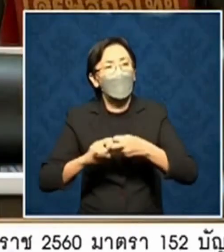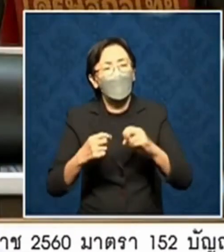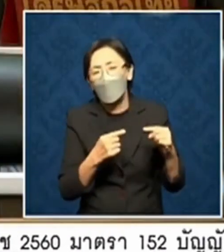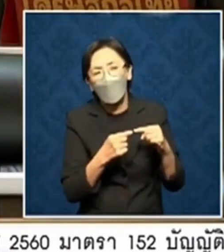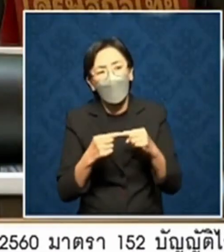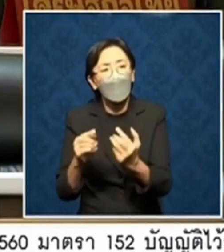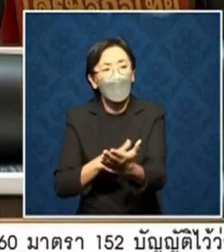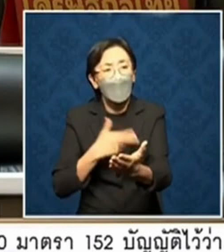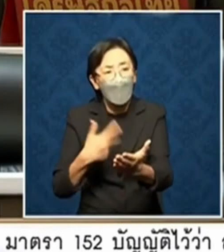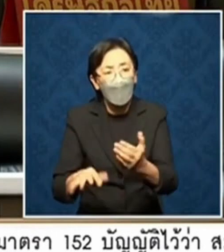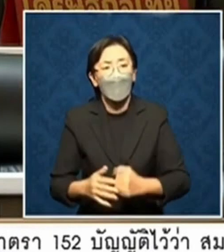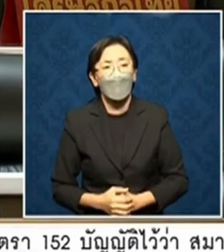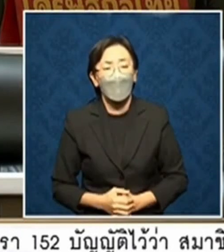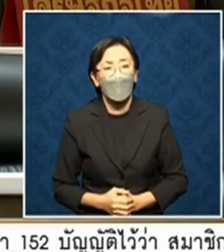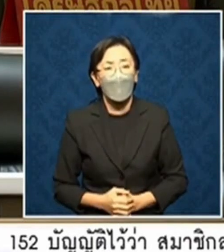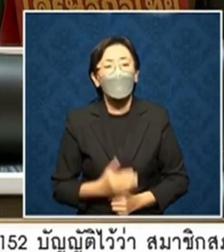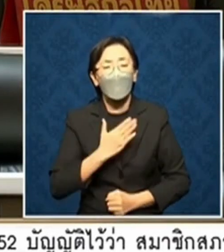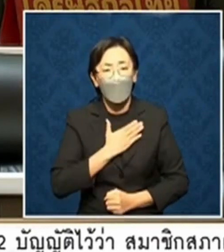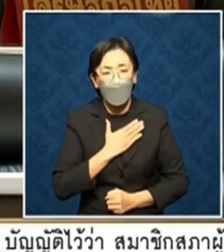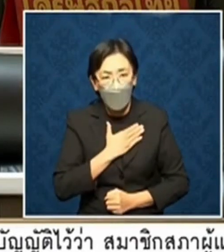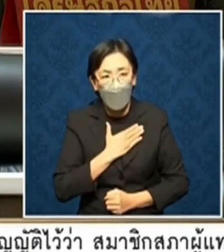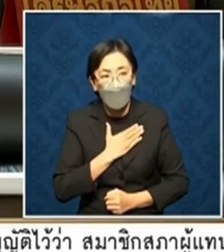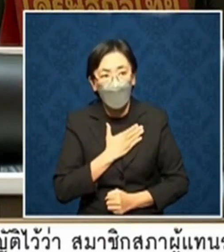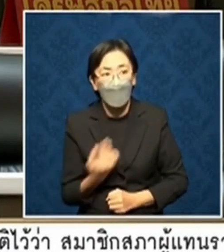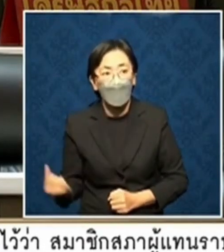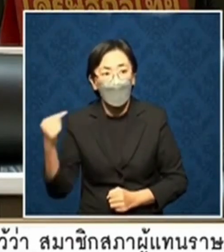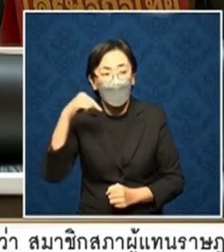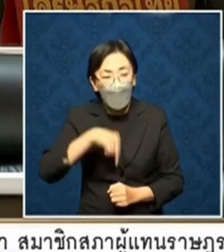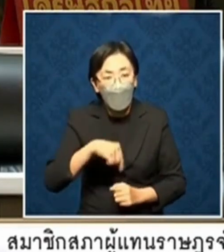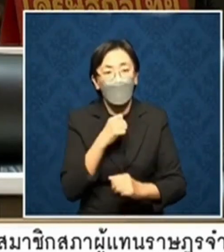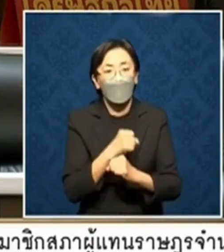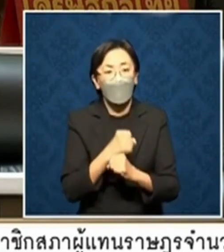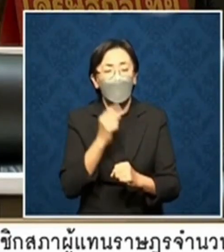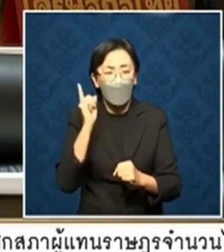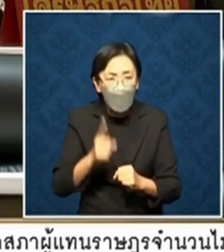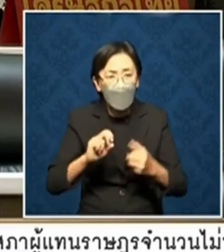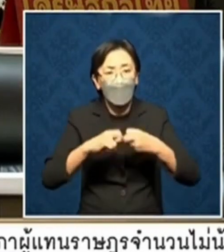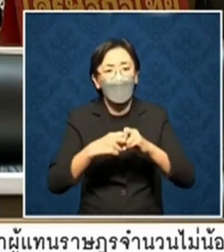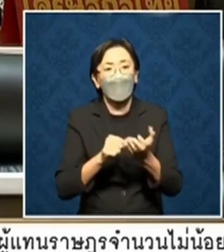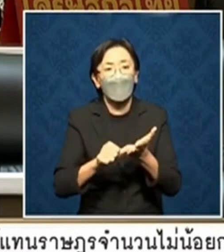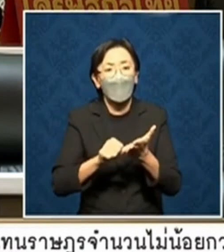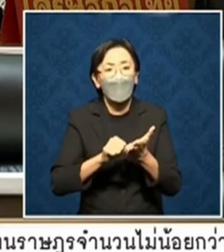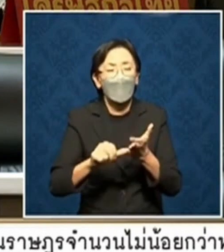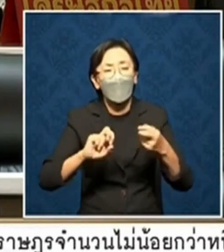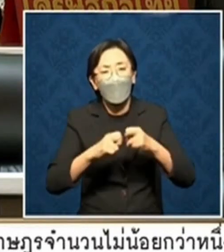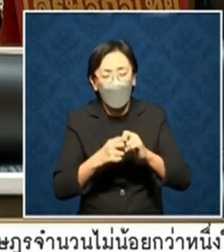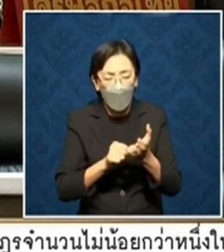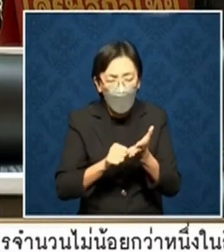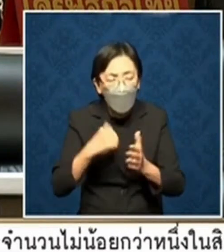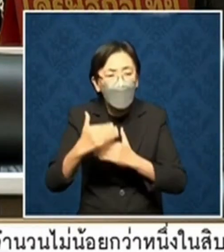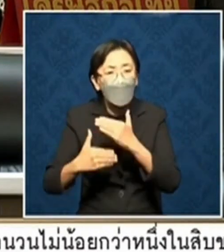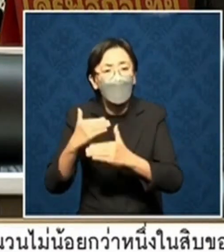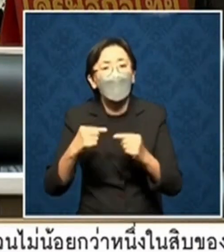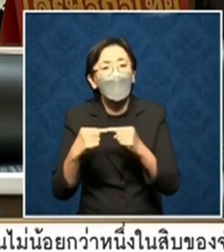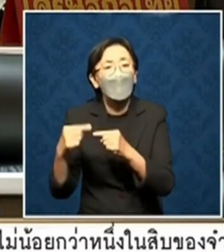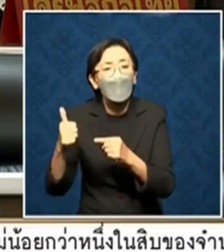และมีการทำตามขั้นตอนเหมือนบริษัทอื่นๆไม่ได้เป็นไปลักษณะของการแลกเปลี่ยนกับรัฐบาลอะไรทั้งสิ้นรัฐบาลไม่ได้ตั้งเงื่อน